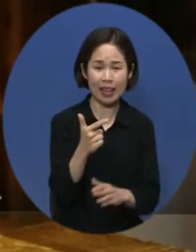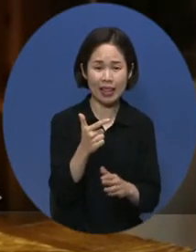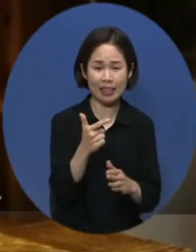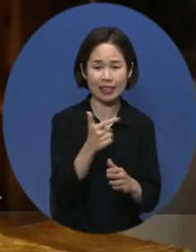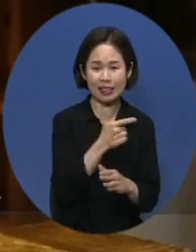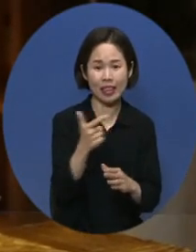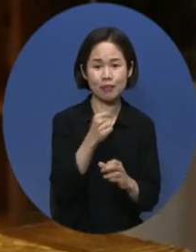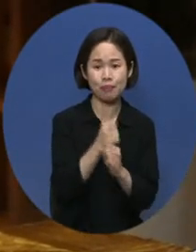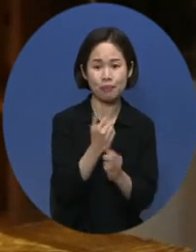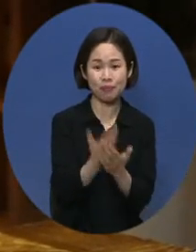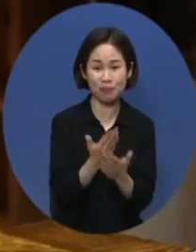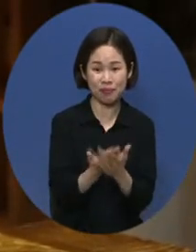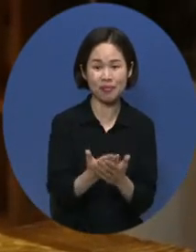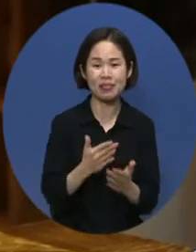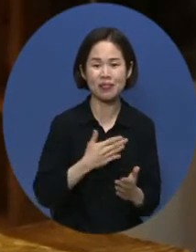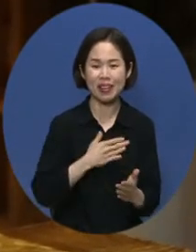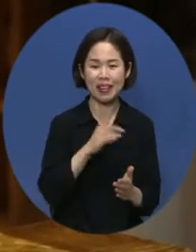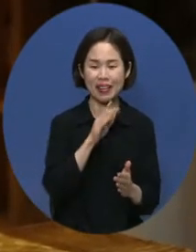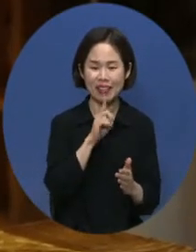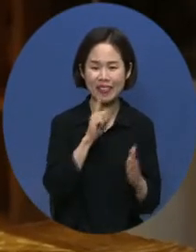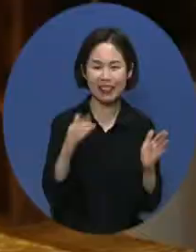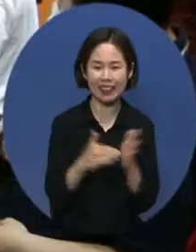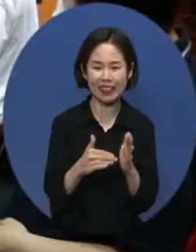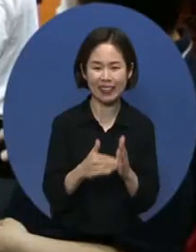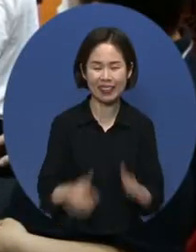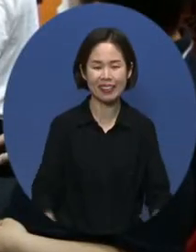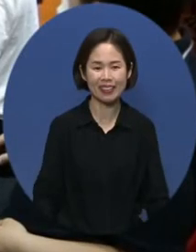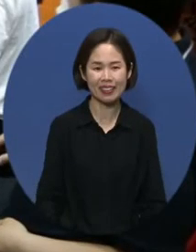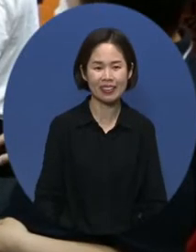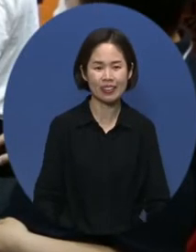바람입니다. 네, 네. 이상입니다. 알겠습니다. 네.